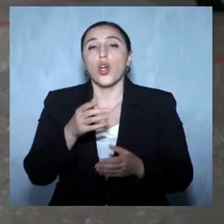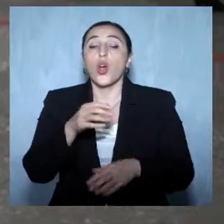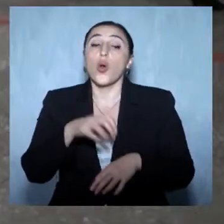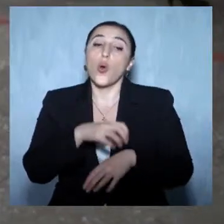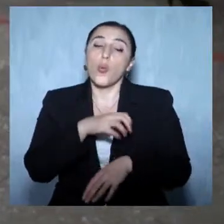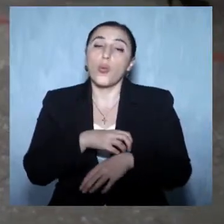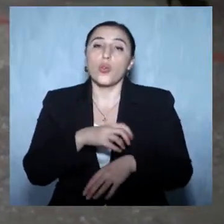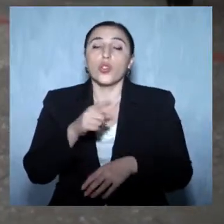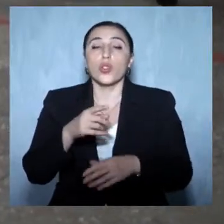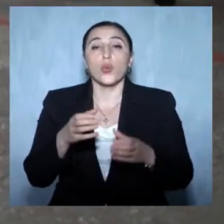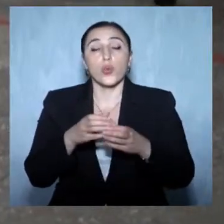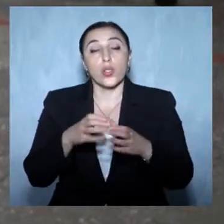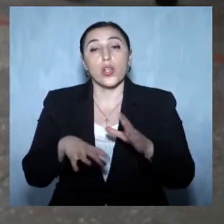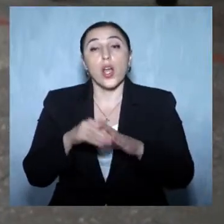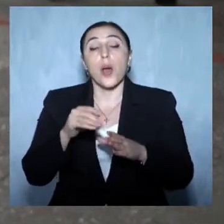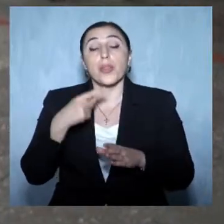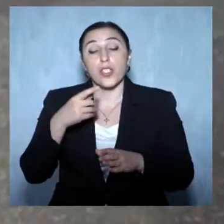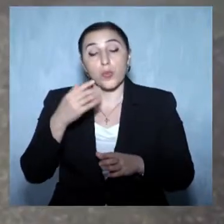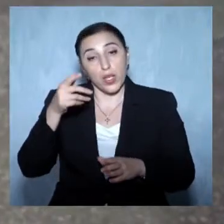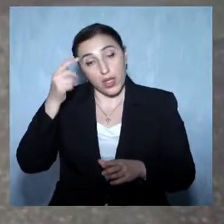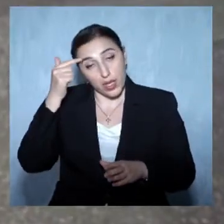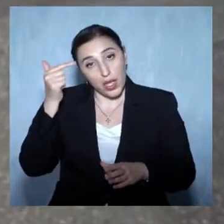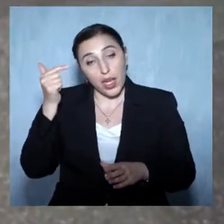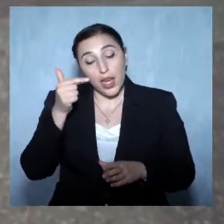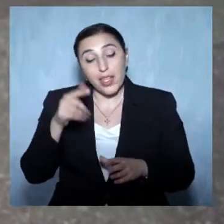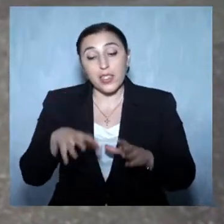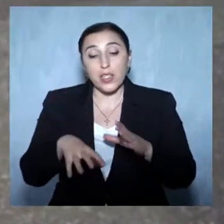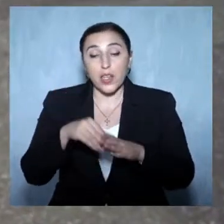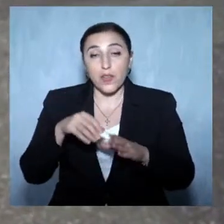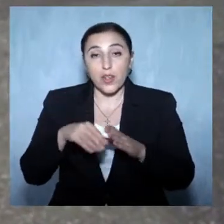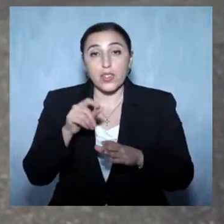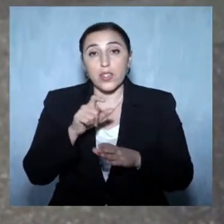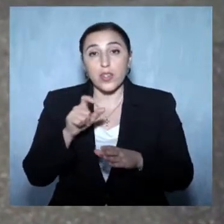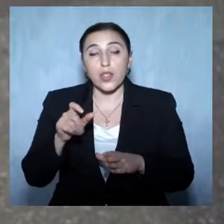կուսակտությանը ընդրեք, բայց խելացիք վեարկության թեքնացուների մեծ